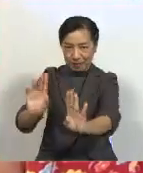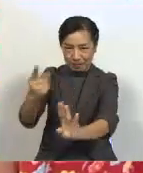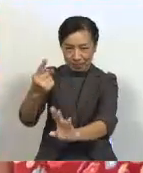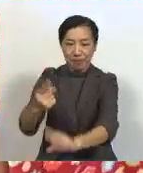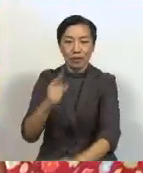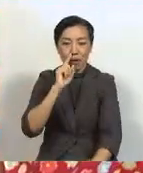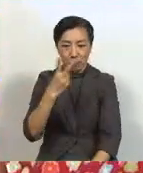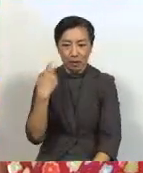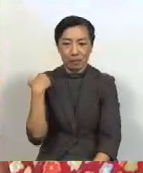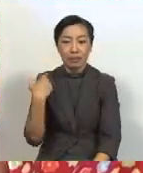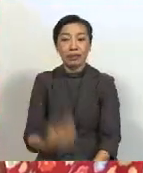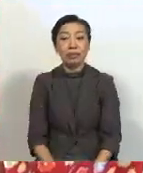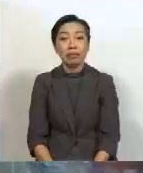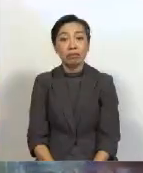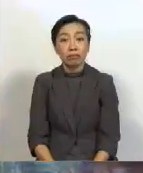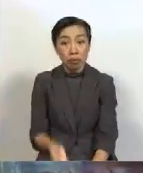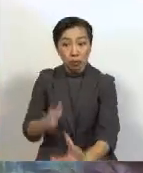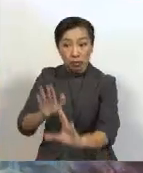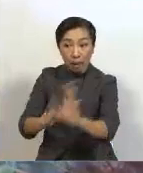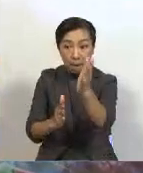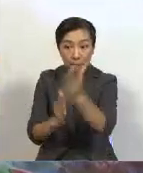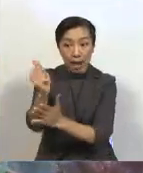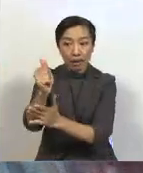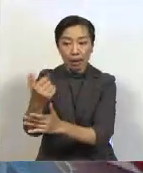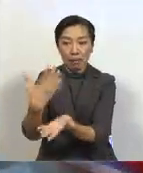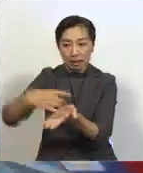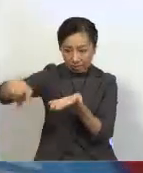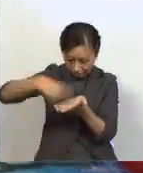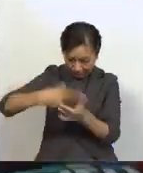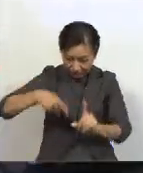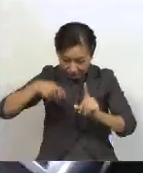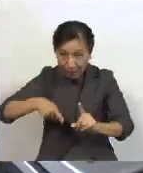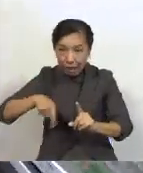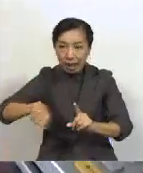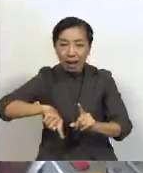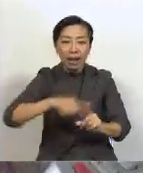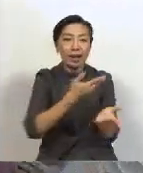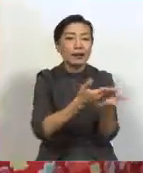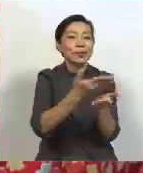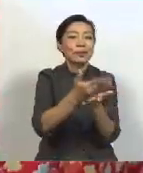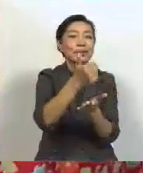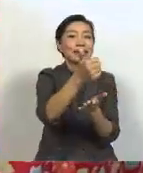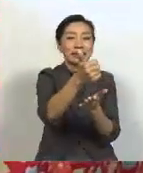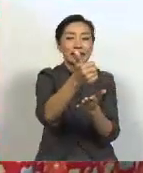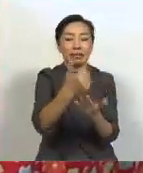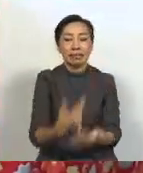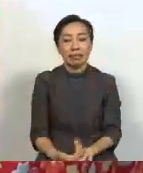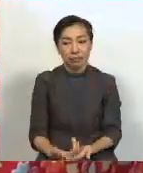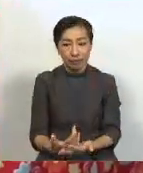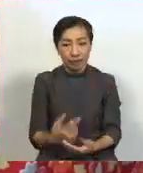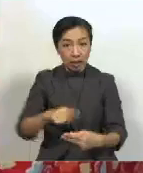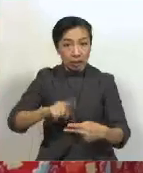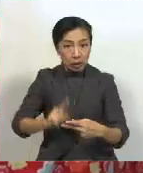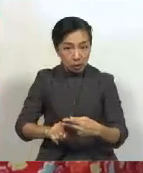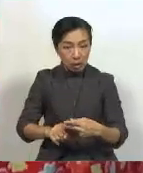ำหรับผู้รับสิทธิ์ค่ะนอกจากที่จะได้รับเงิน 1,000 บาทแล้วก็ใช้จ่ายผ่านกระเป๋าช่องที่1หรือว่า G-Wallet 1เนี่ยนะคะก็